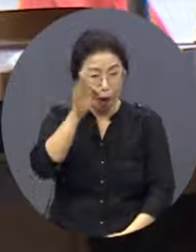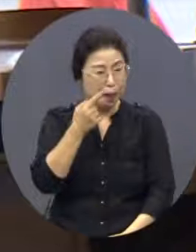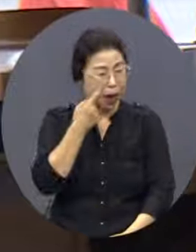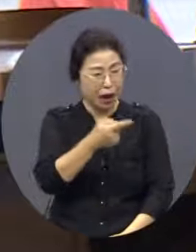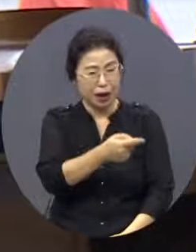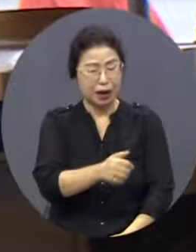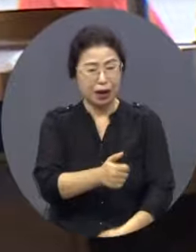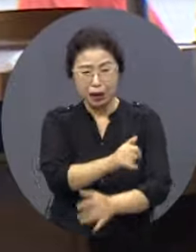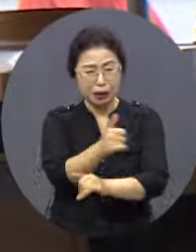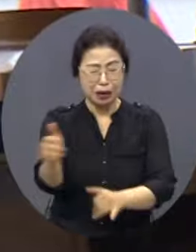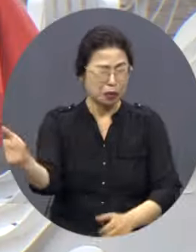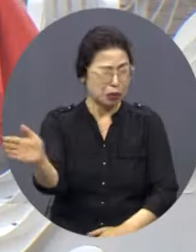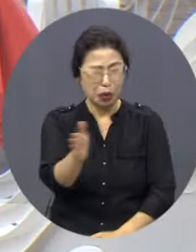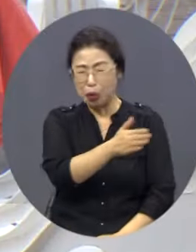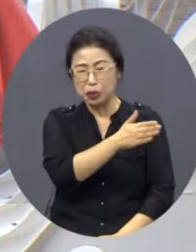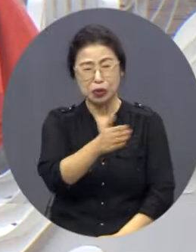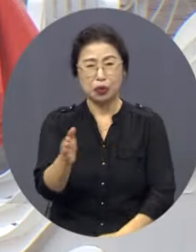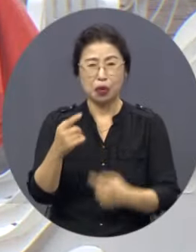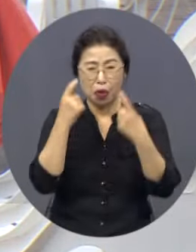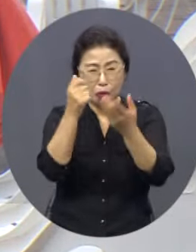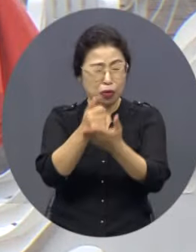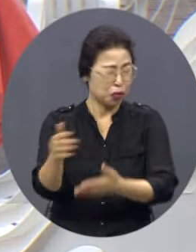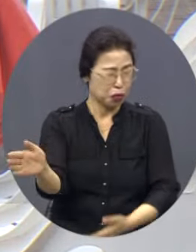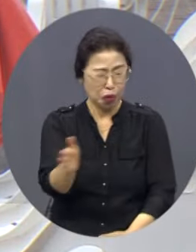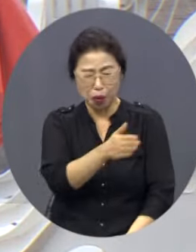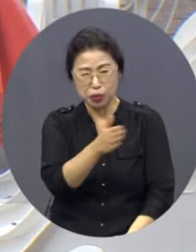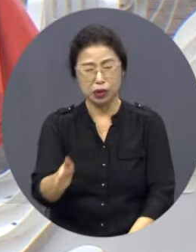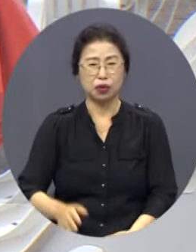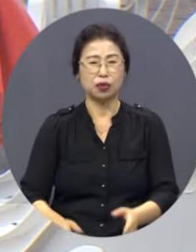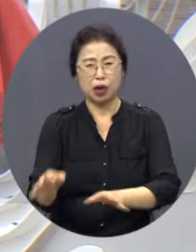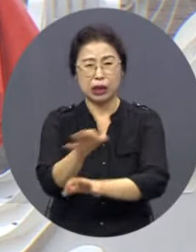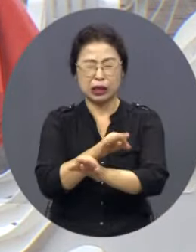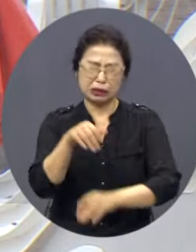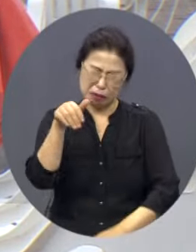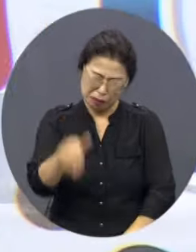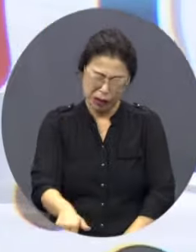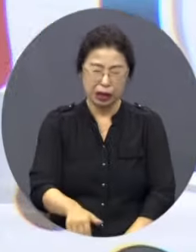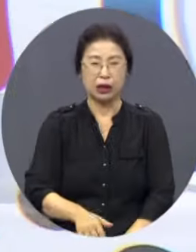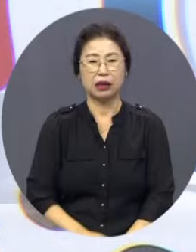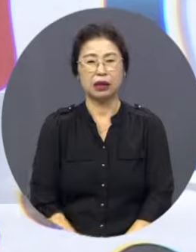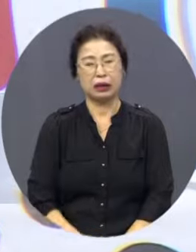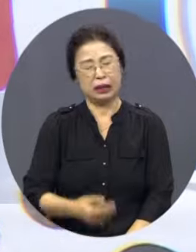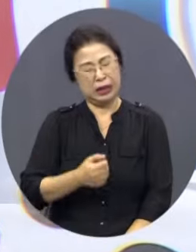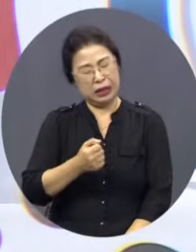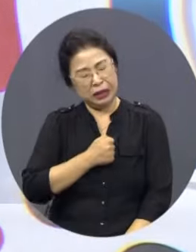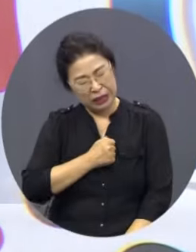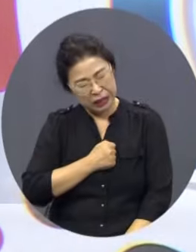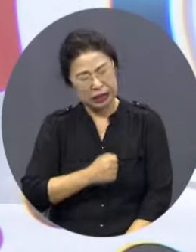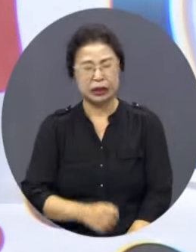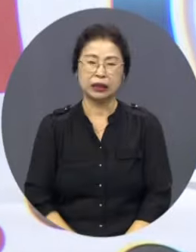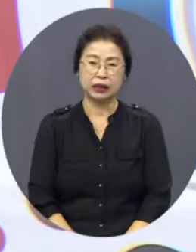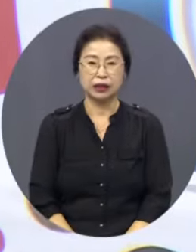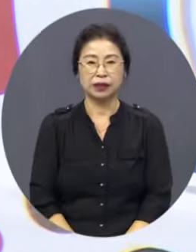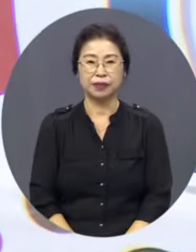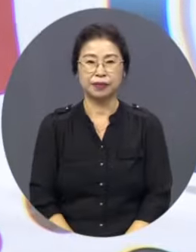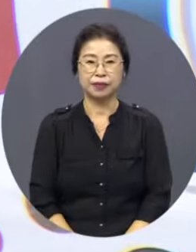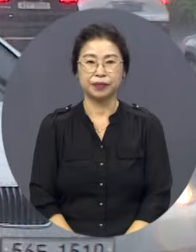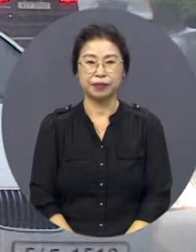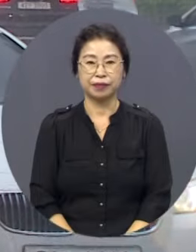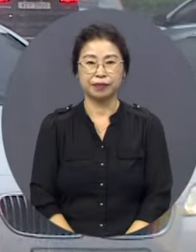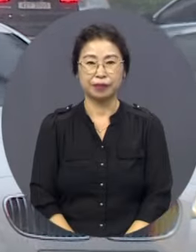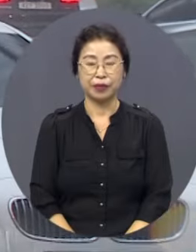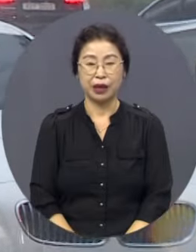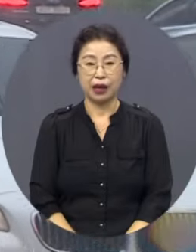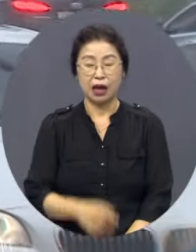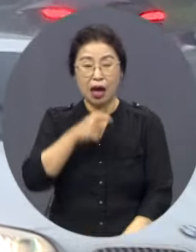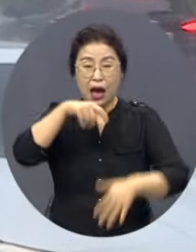없고 관광객도 안 오고 또 장사하는 데도 애로사항이 많습니다. 답답하고 속상합니다. 정체